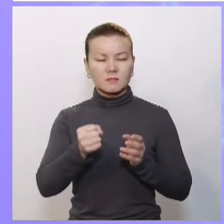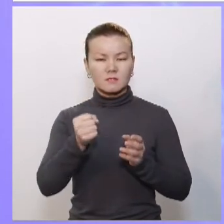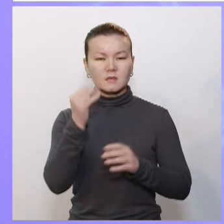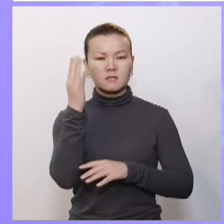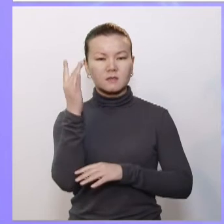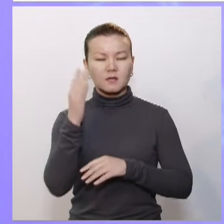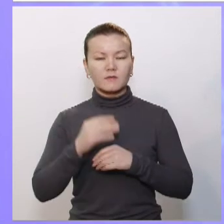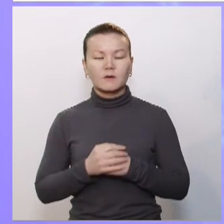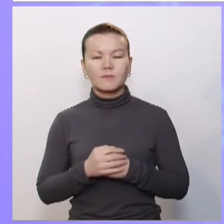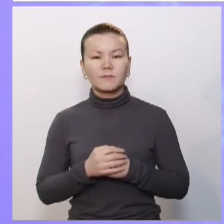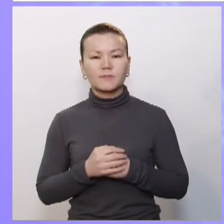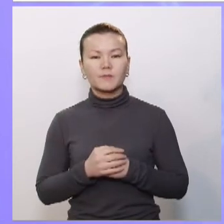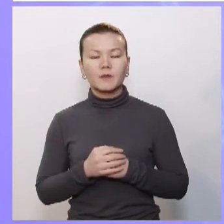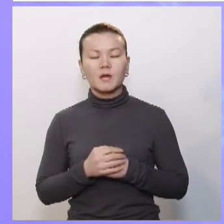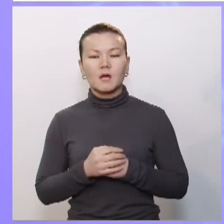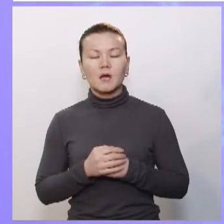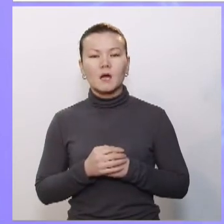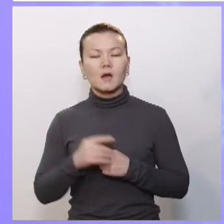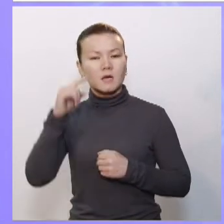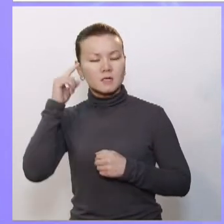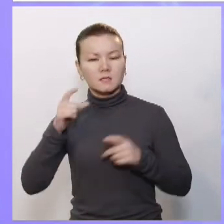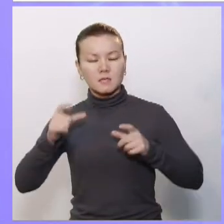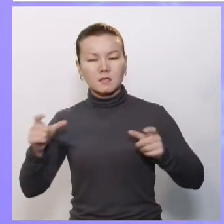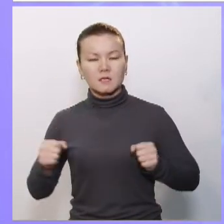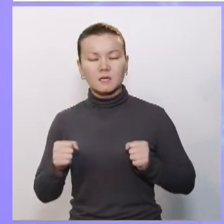Кыргыз эли Нооруз майрамын майрамдайт.